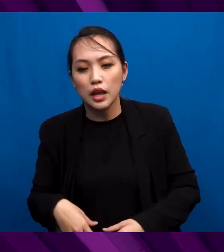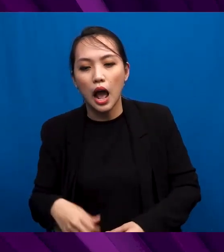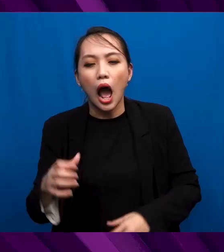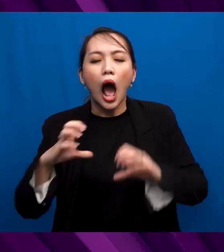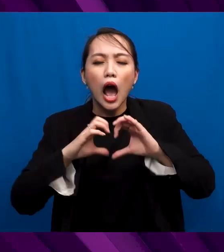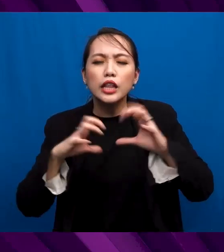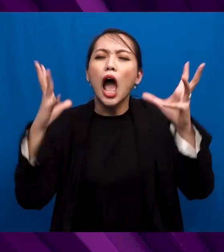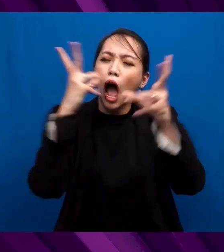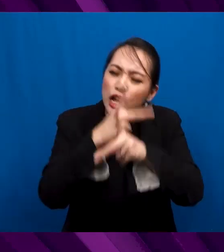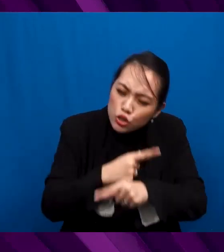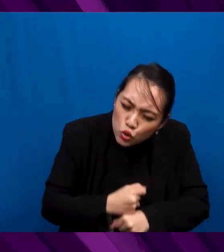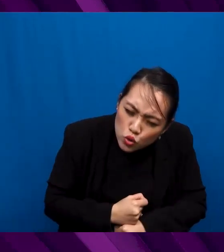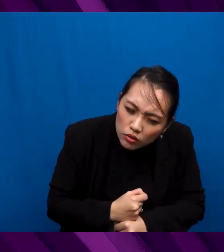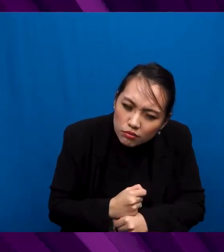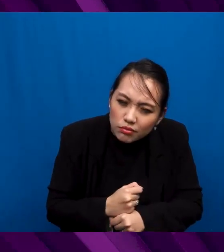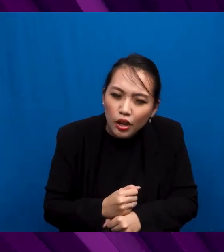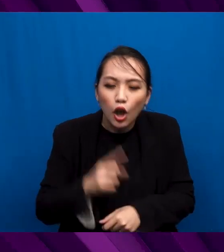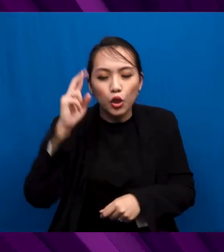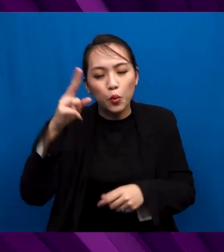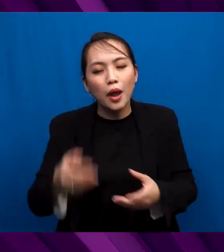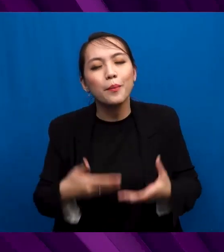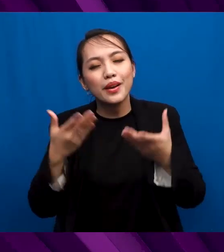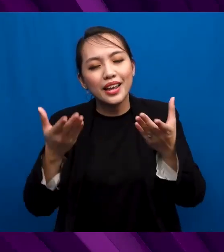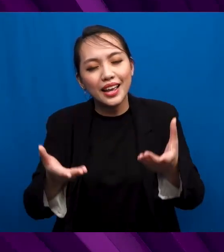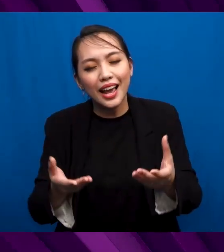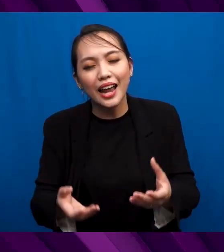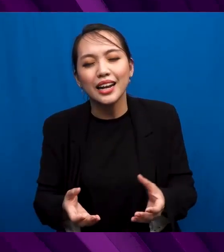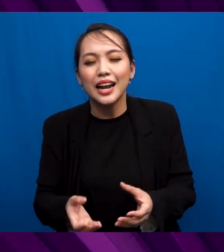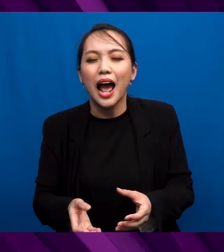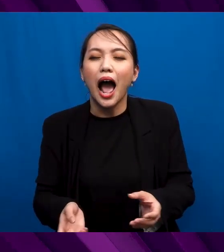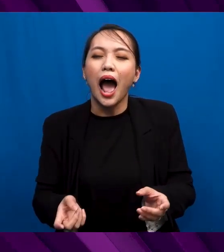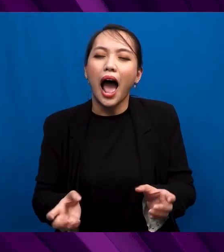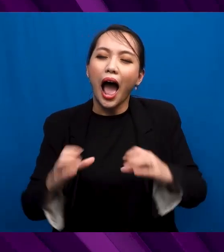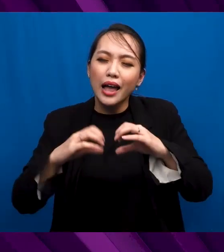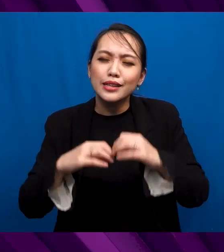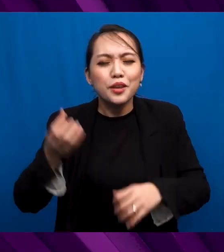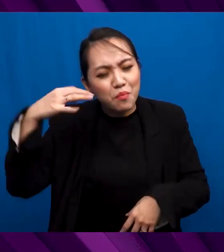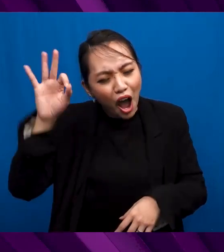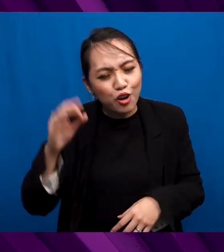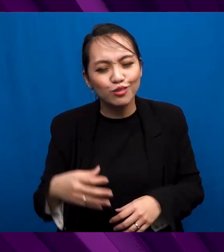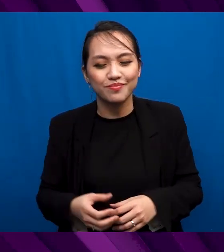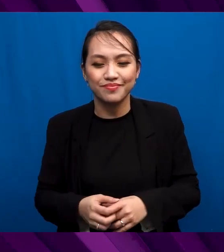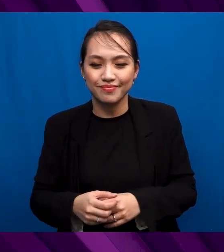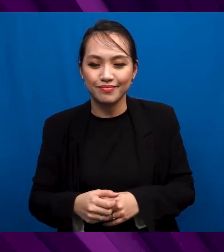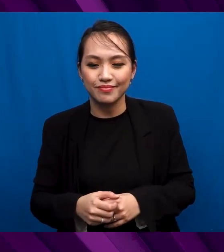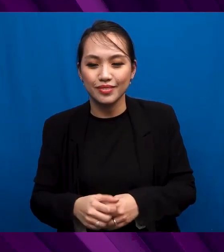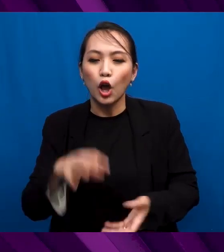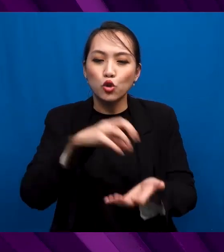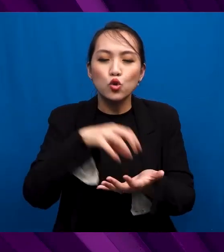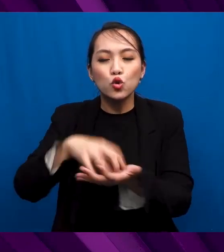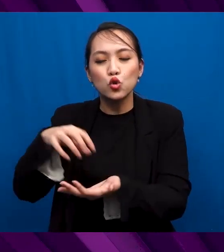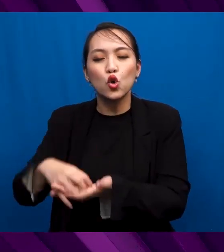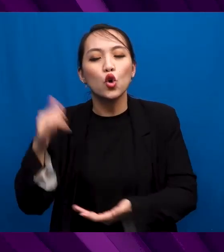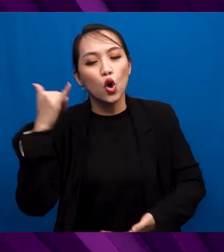utuh untuk berharap kepadamu. Sebab Tuhan tidak pernah mengecewakan ya Tuhan. Sebab suku yang berdoa, suku